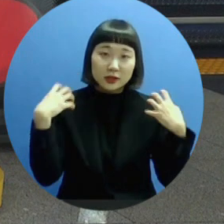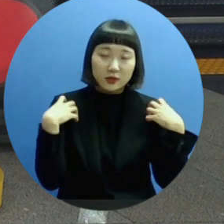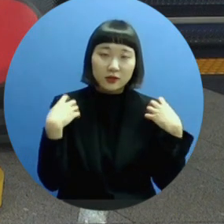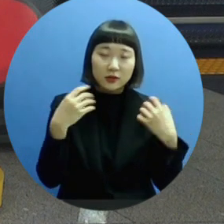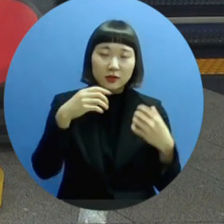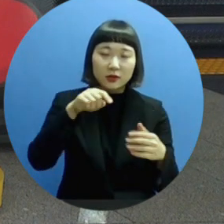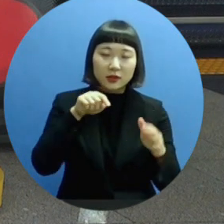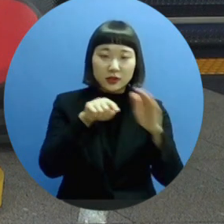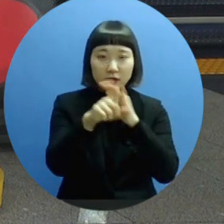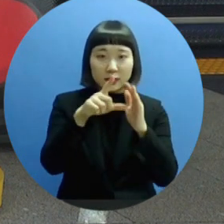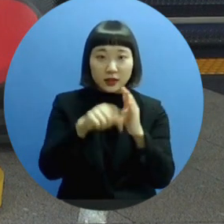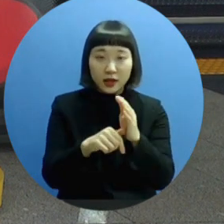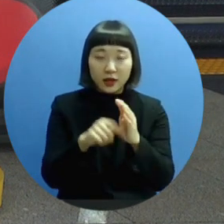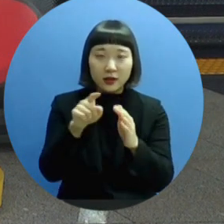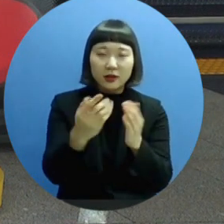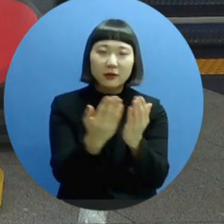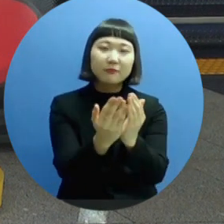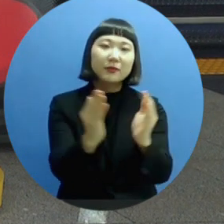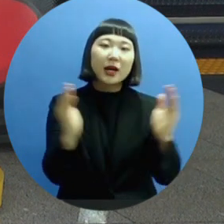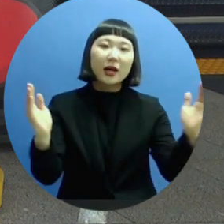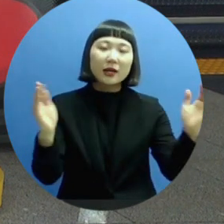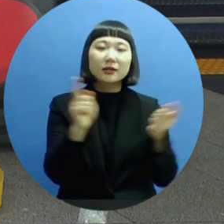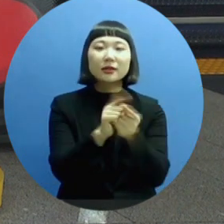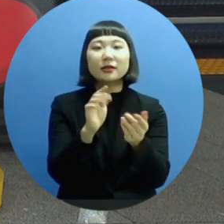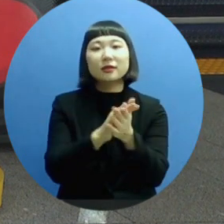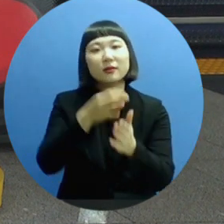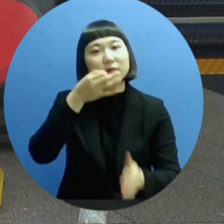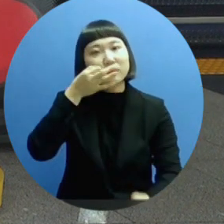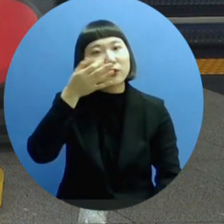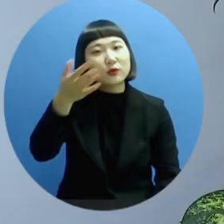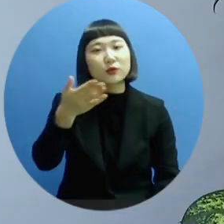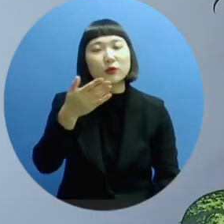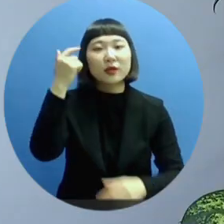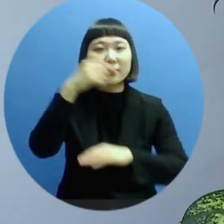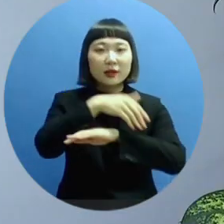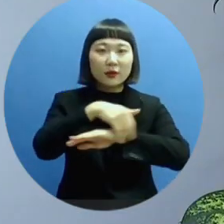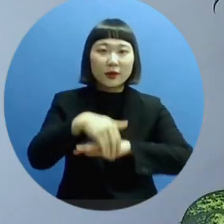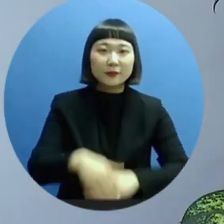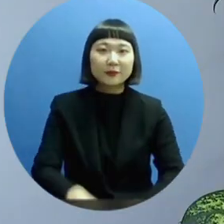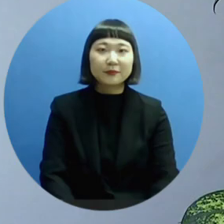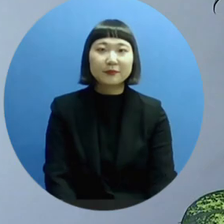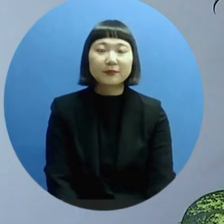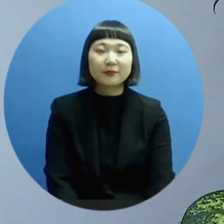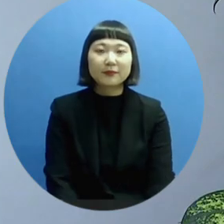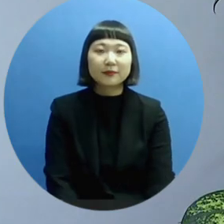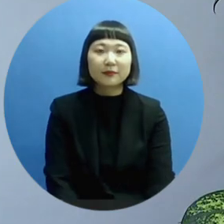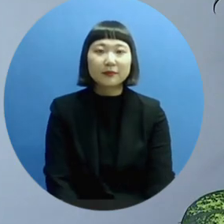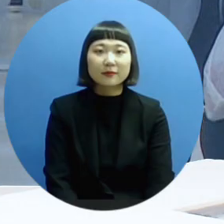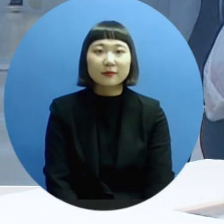작품들을 전시해 시민들에게 공개할 예정입니다. NIB 뉴스 원태규입니다.